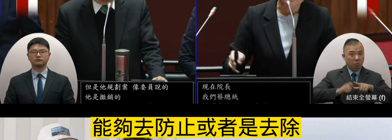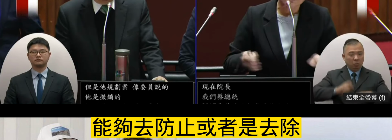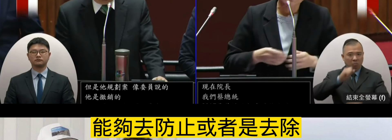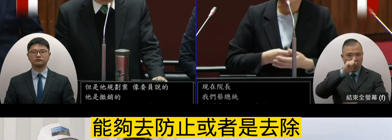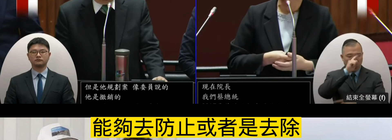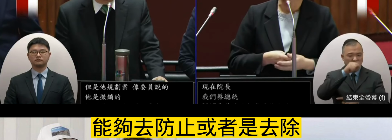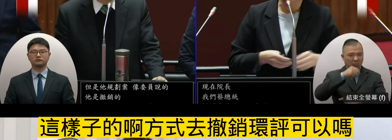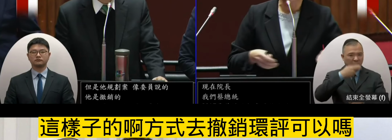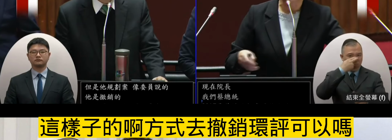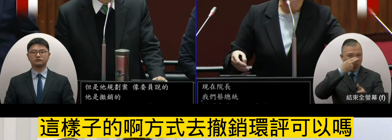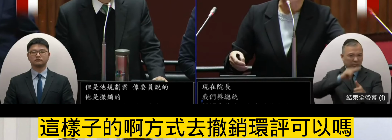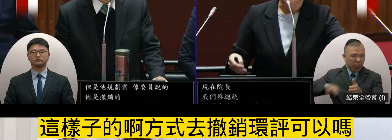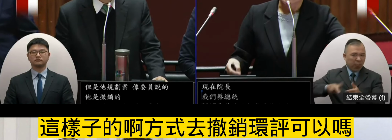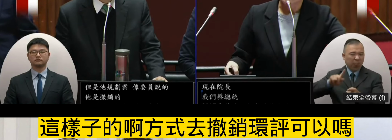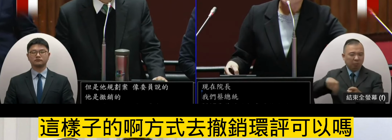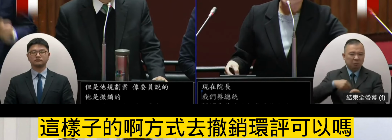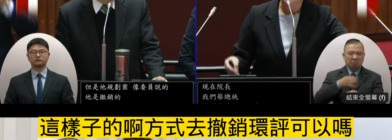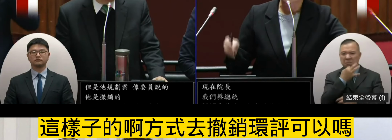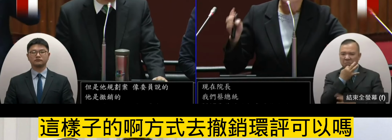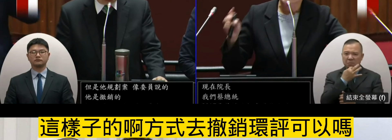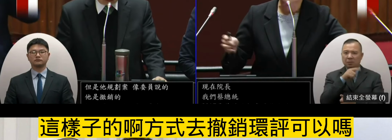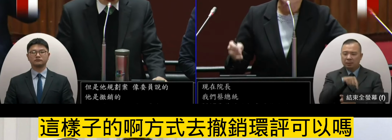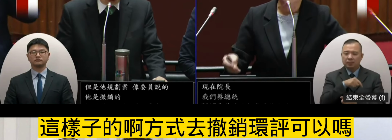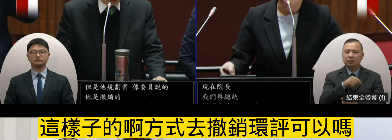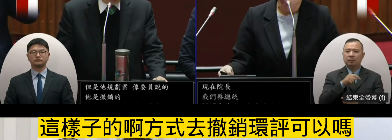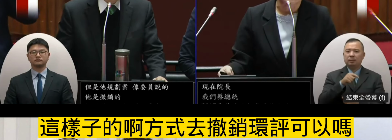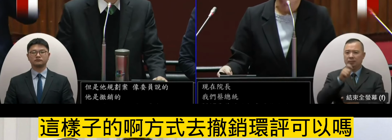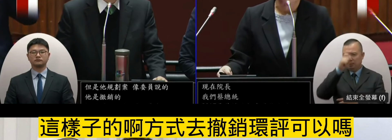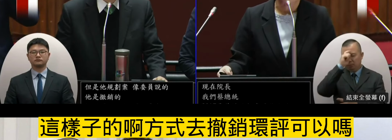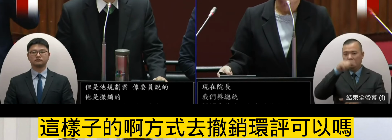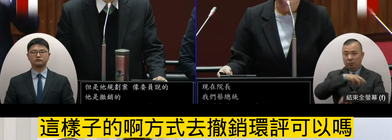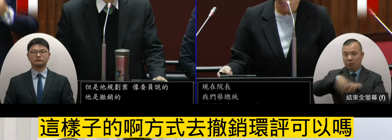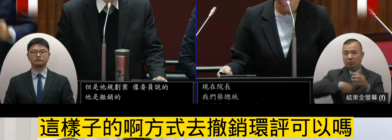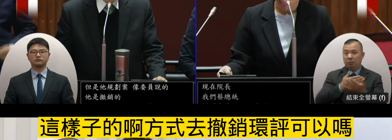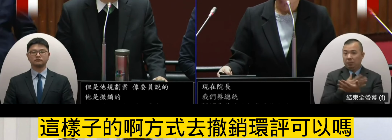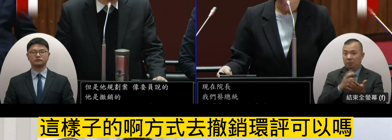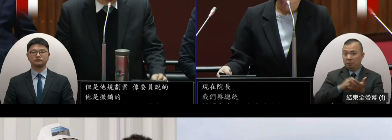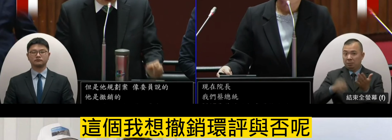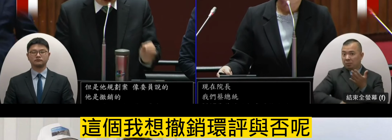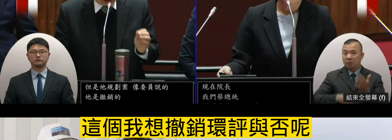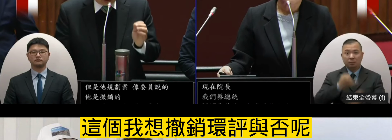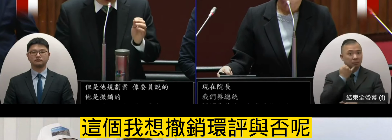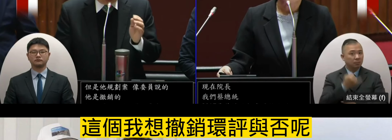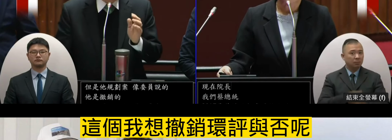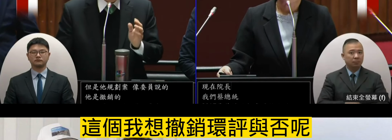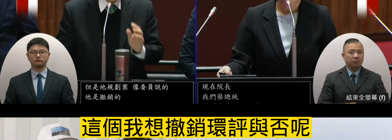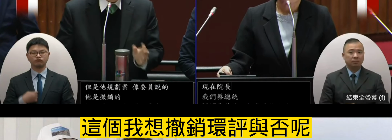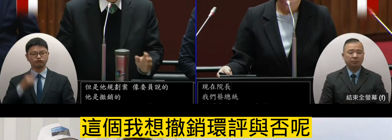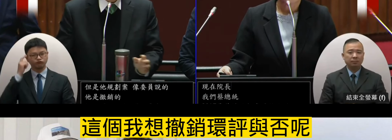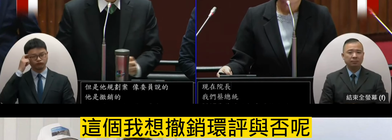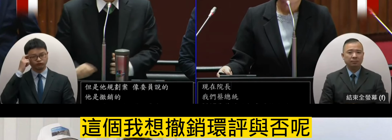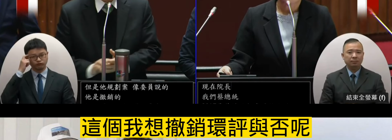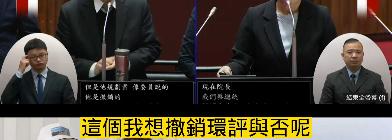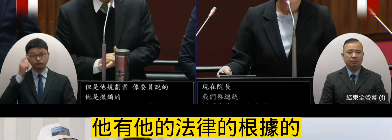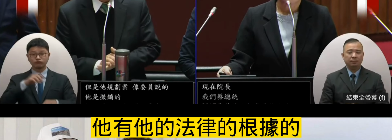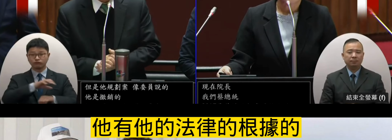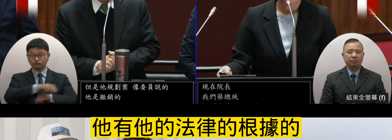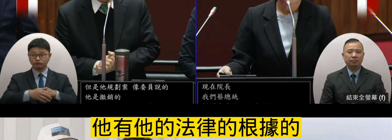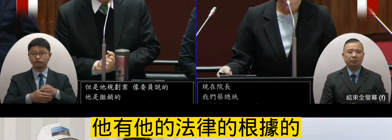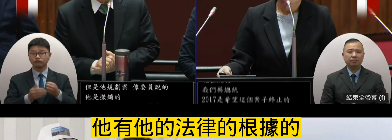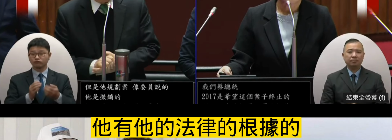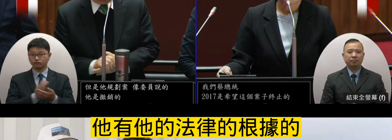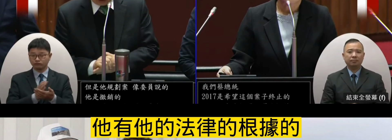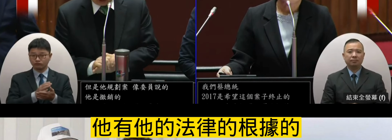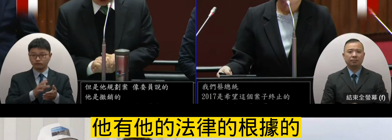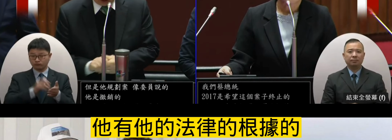或者是去除这样子的方式去撤销环评，可以吗？ 这个我想撤销环评与否呢，它有它